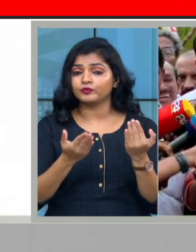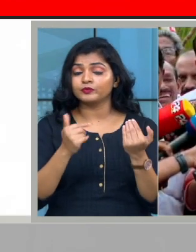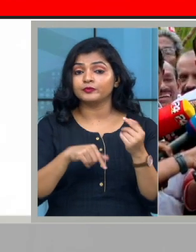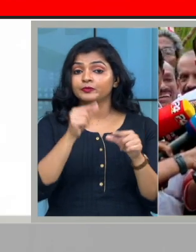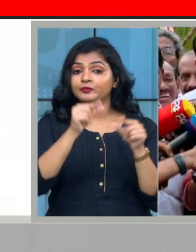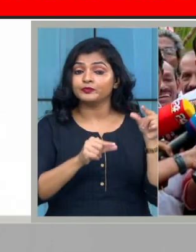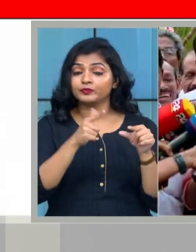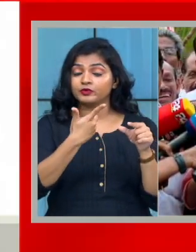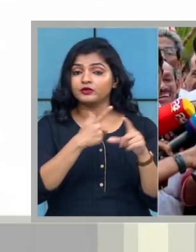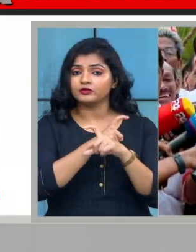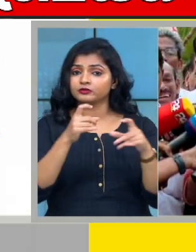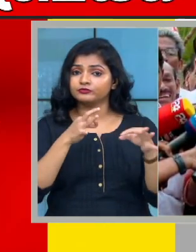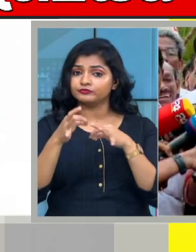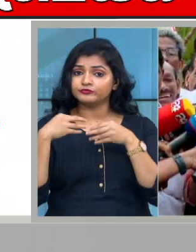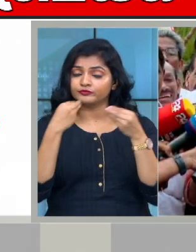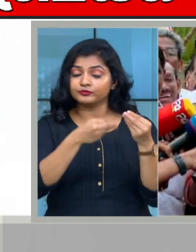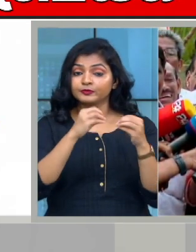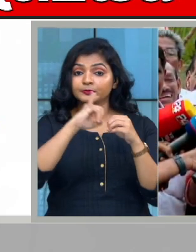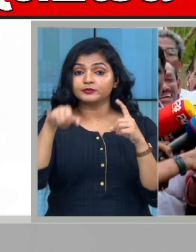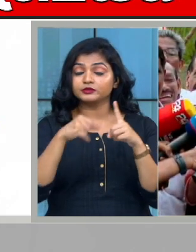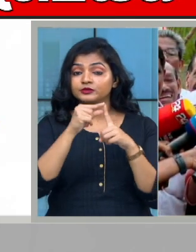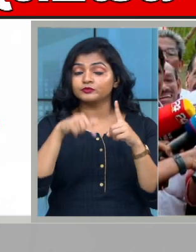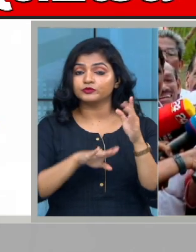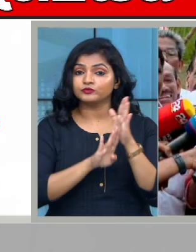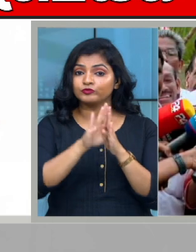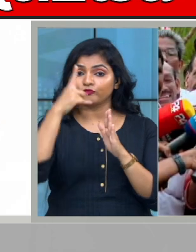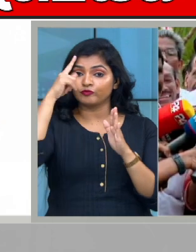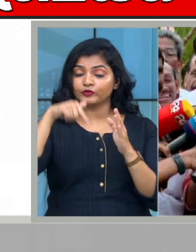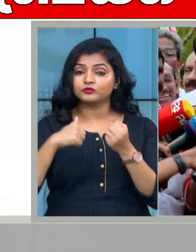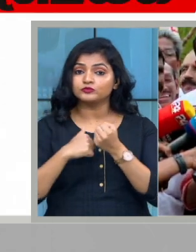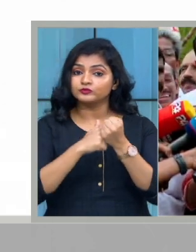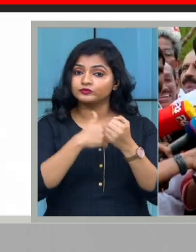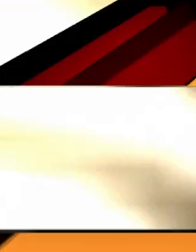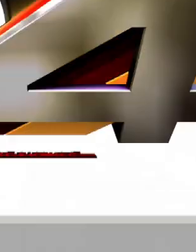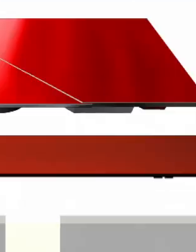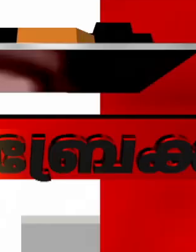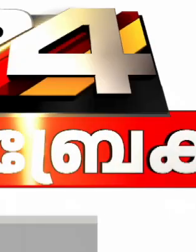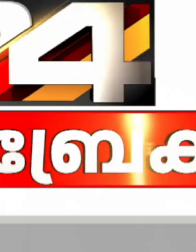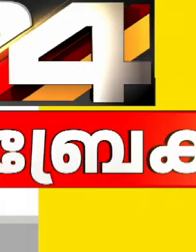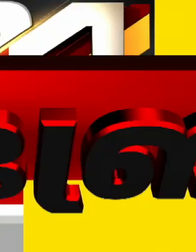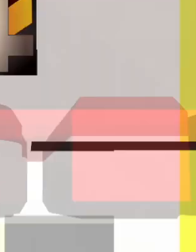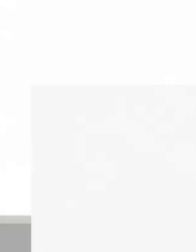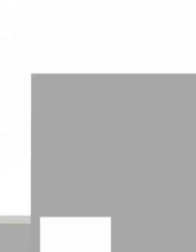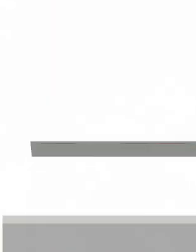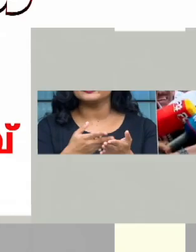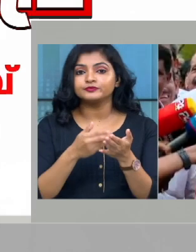കാര്യങ്ങളൊക്കെ ബോധ്യപ്പെടുത്തി BJPയെ വളരാൻ വേണ്ടിയിട്ടുള്ള നിങ്ങളുടെ പിന്തുണ തുടർന്നും ഉണ്ടാകണം എന്ന് ഞാൻ അഭ്യർത്ഥിക്കുന്നു.